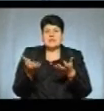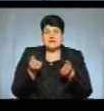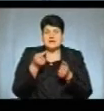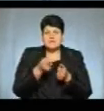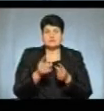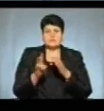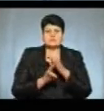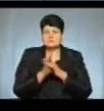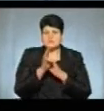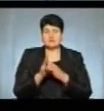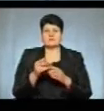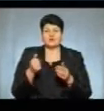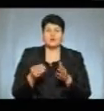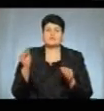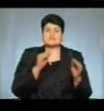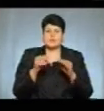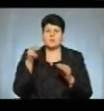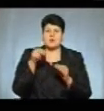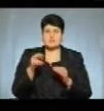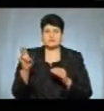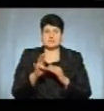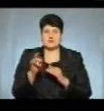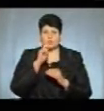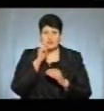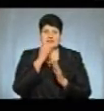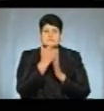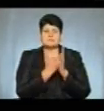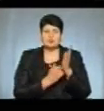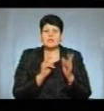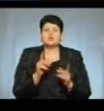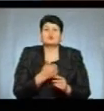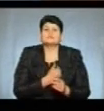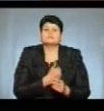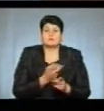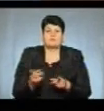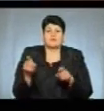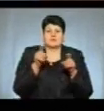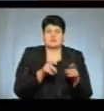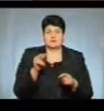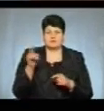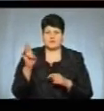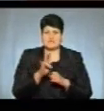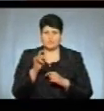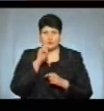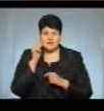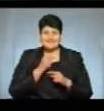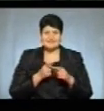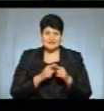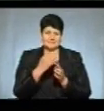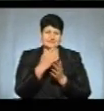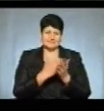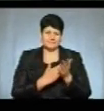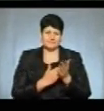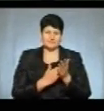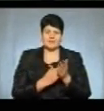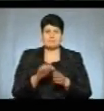складу Православної церкви України і список людей, які виявили бажання перейти до Православної церкви України. Таких парафіян, каже один із них Петро